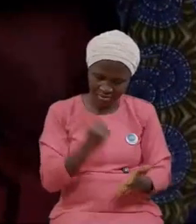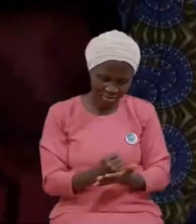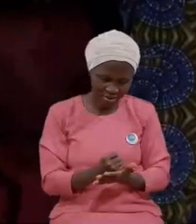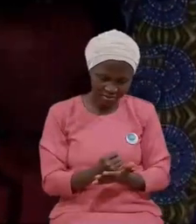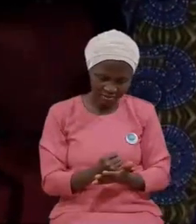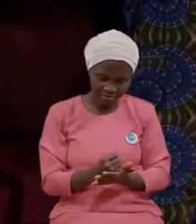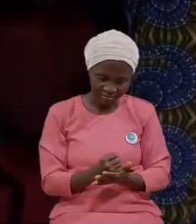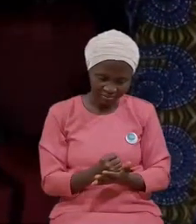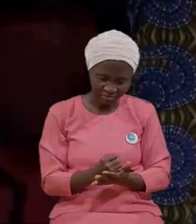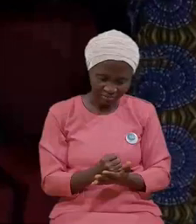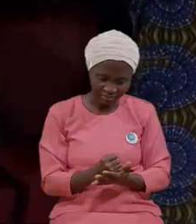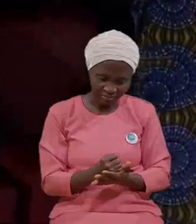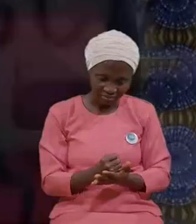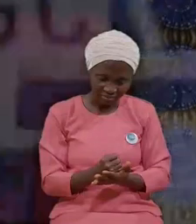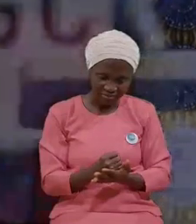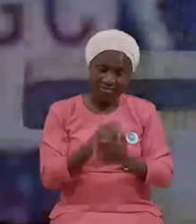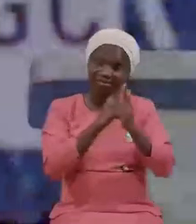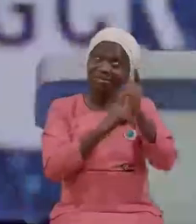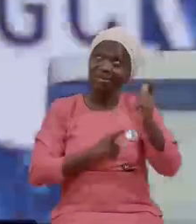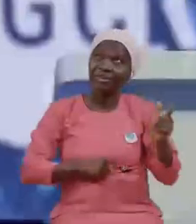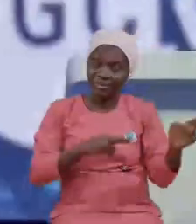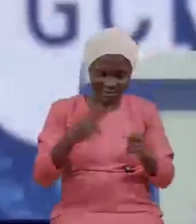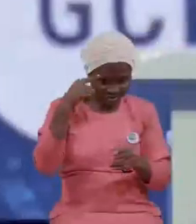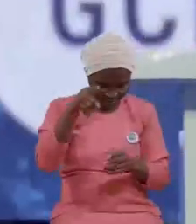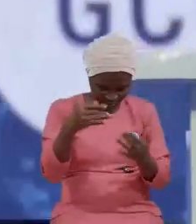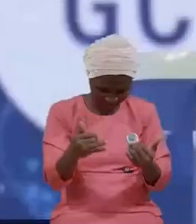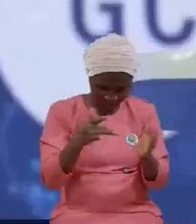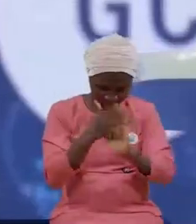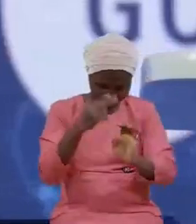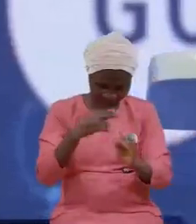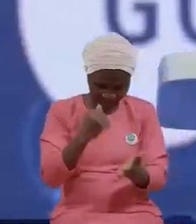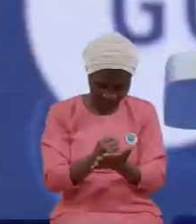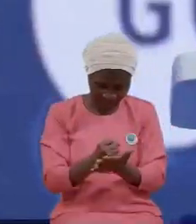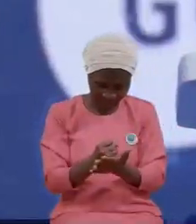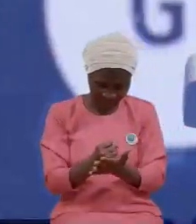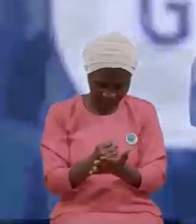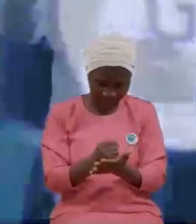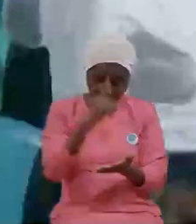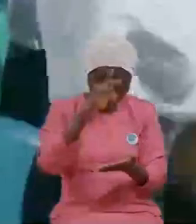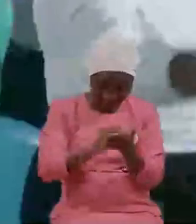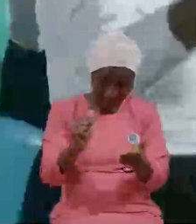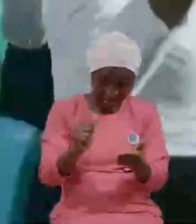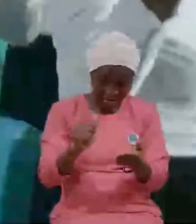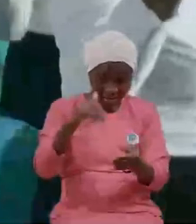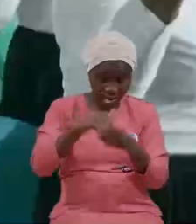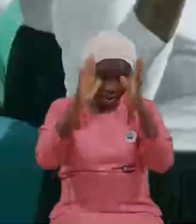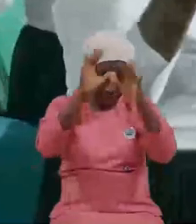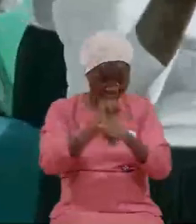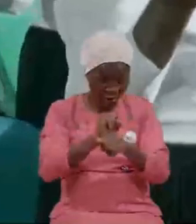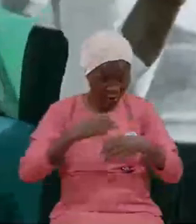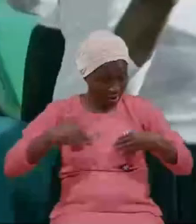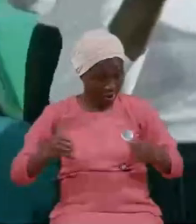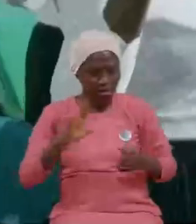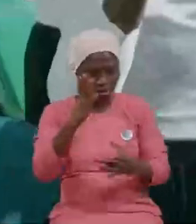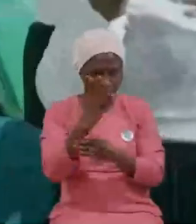Le Seigneur est prêt pour toi. Si tu as besoin d'un miracle, une guérison, mets ta main, une main là où tu as le